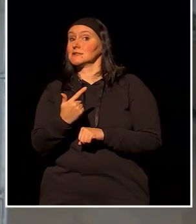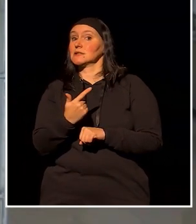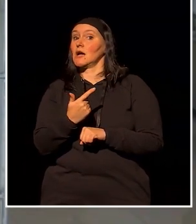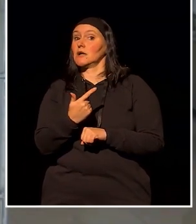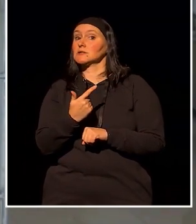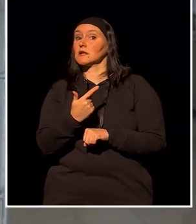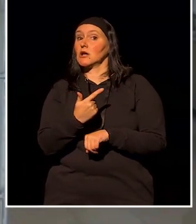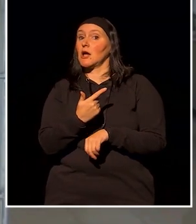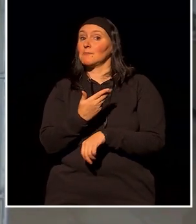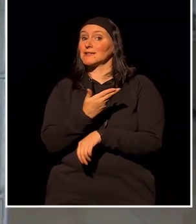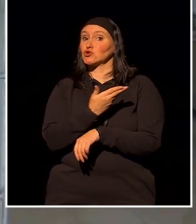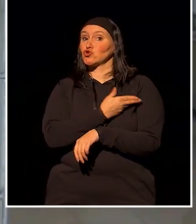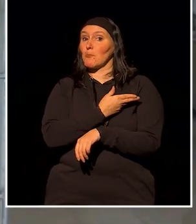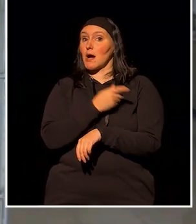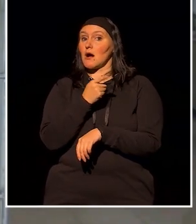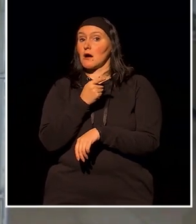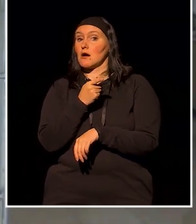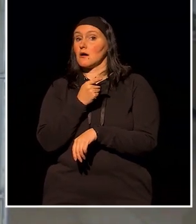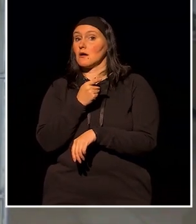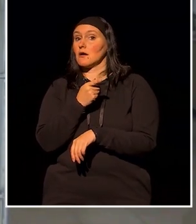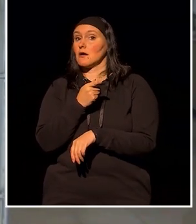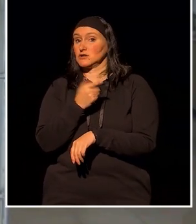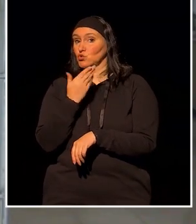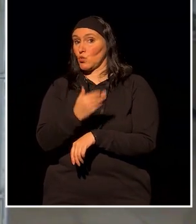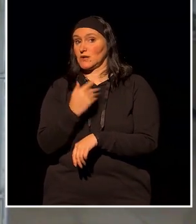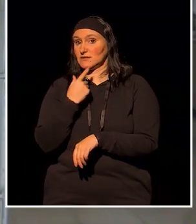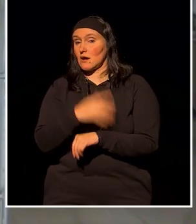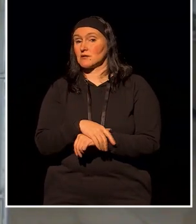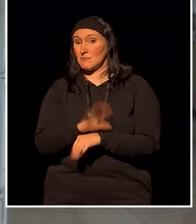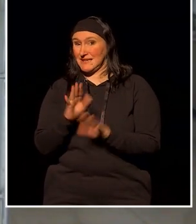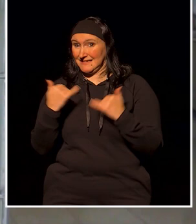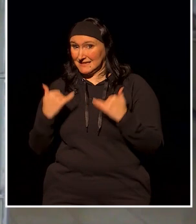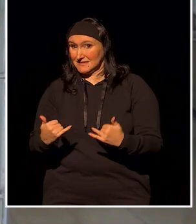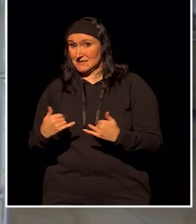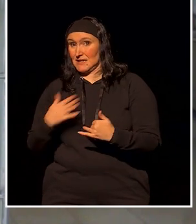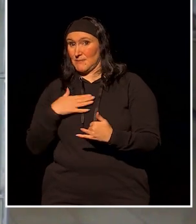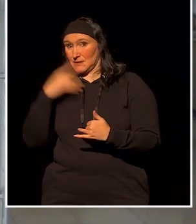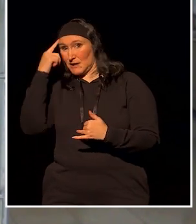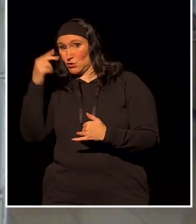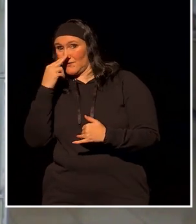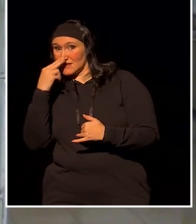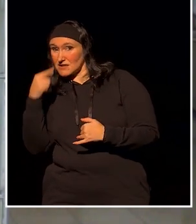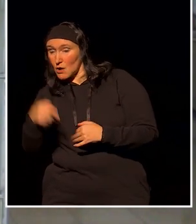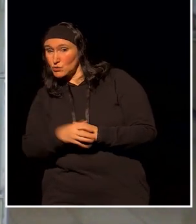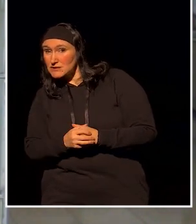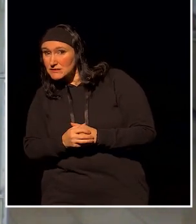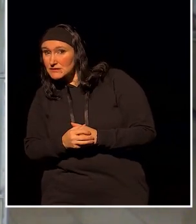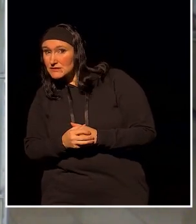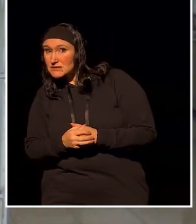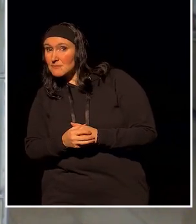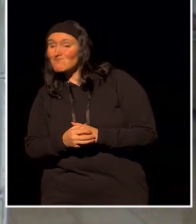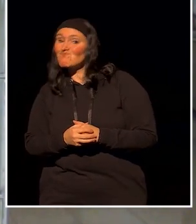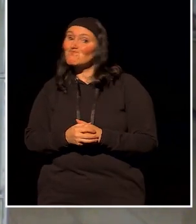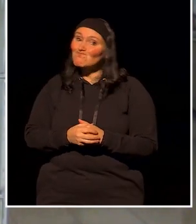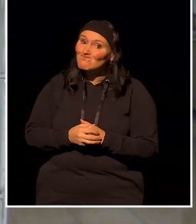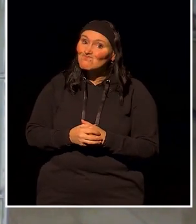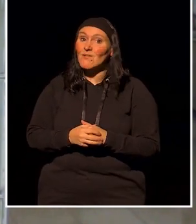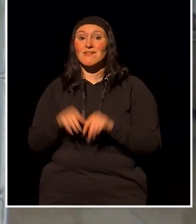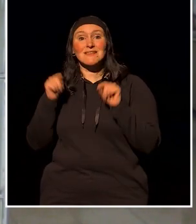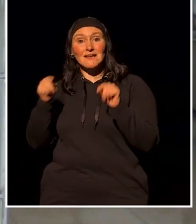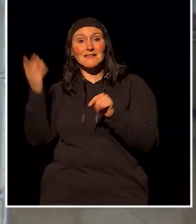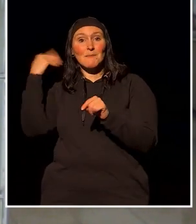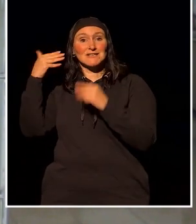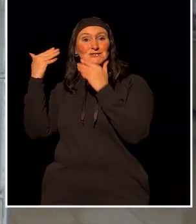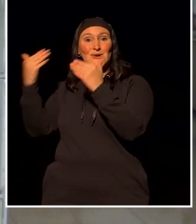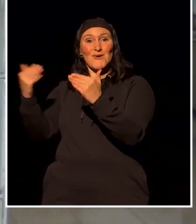ob ich das weiterhin so sehe, ne? weil plötzlich aus dieser Spielerei tödlicher Ernst geworden